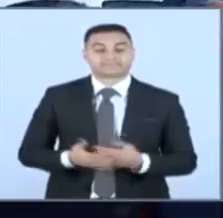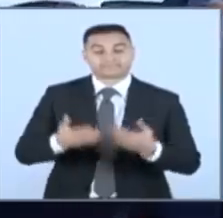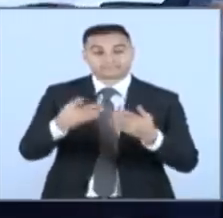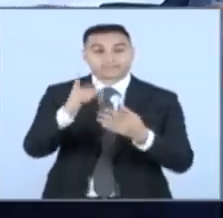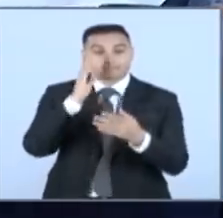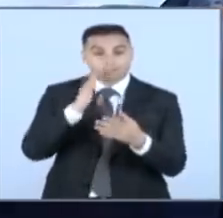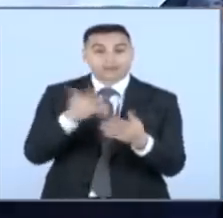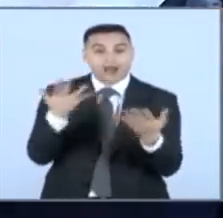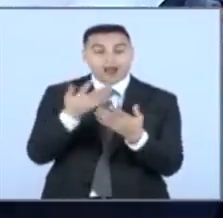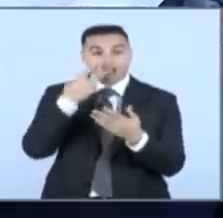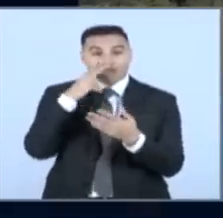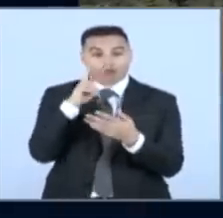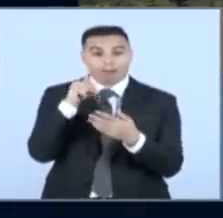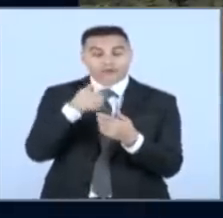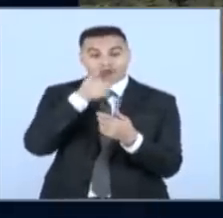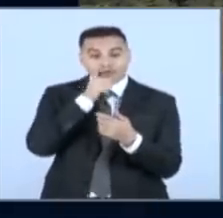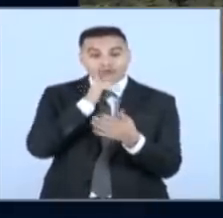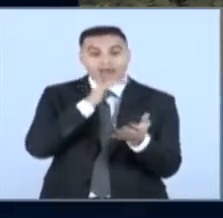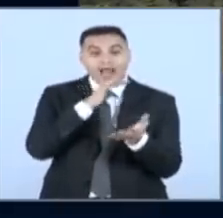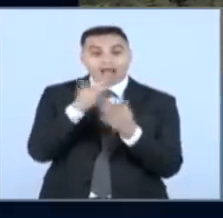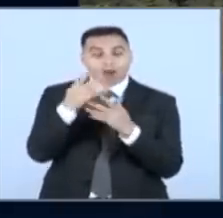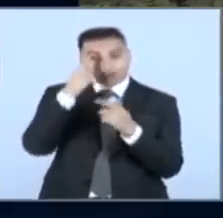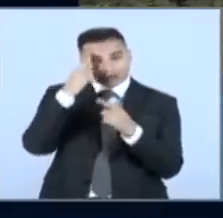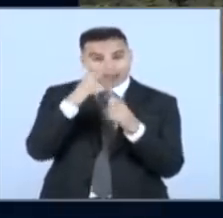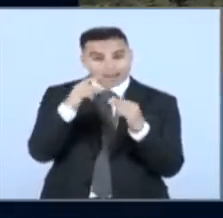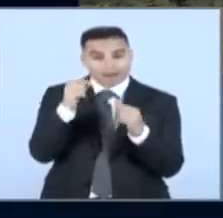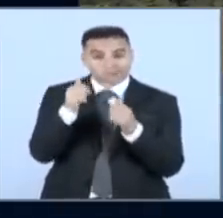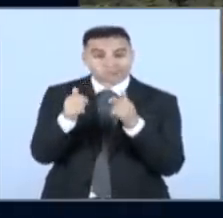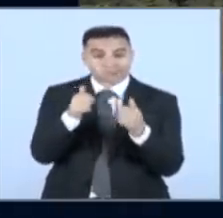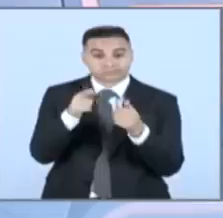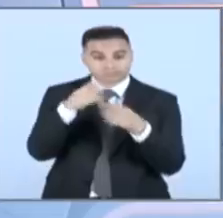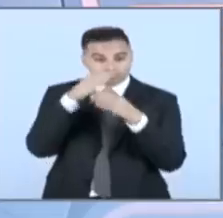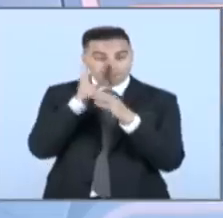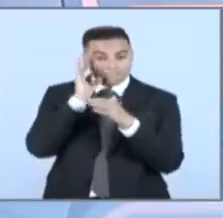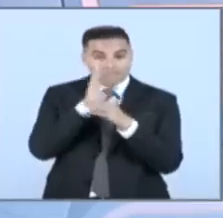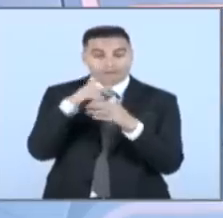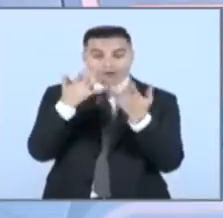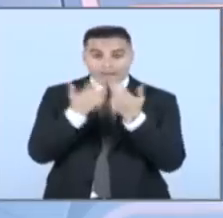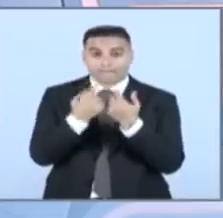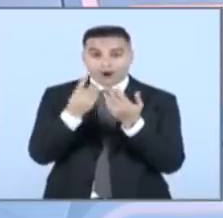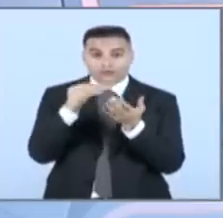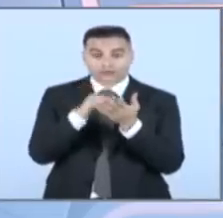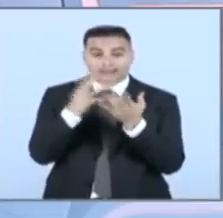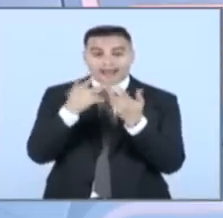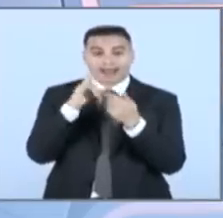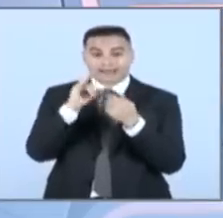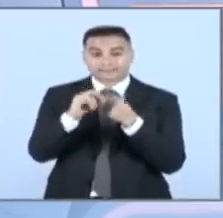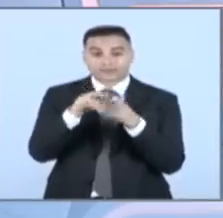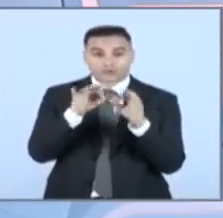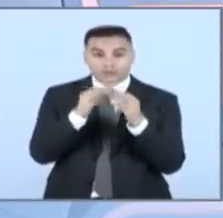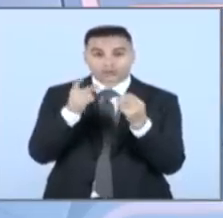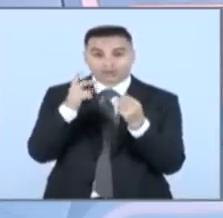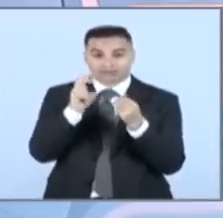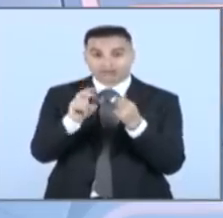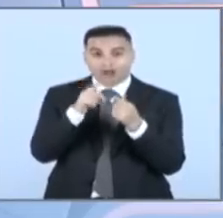ممكن حد يتلخبط ما بين الصين واليابان. عشان نقط النتيجة 50 عيلة